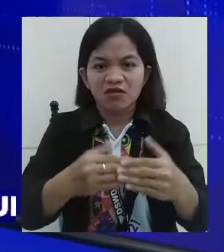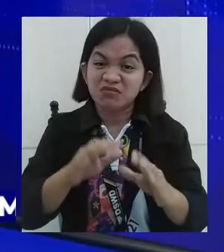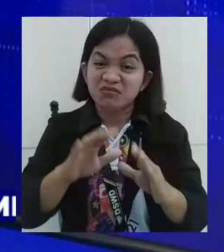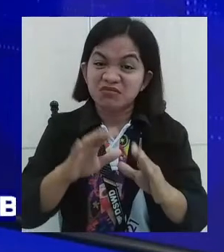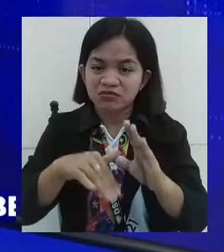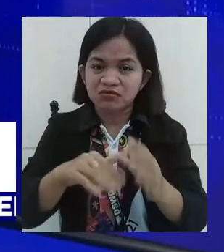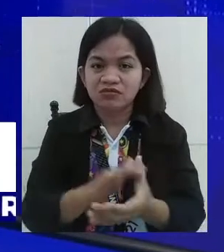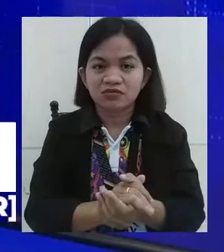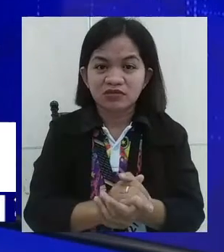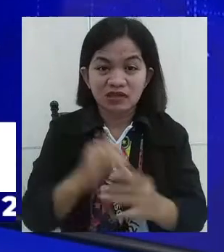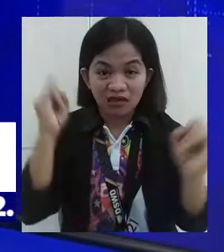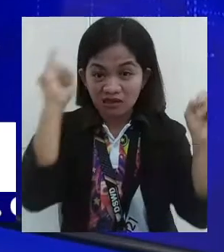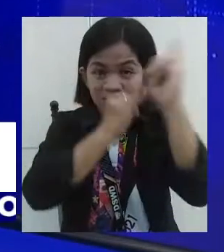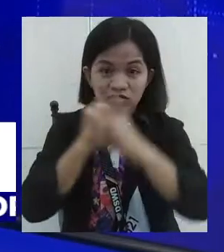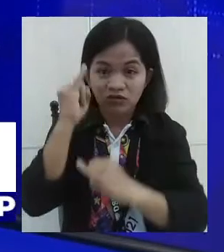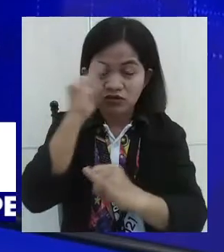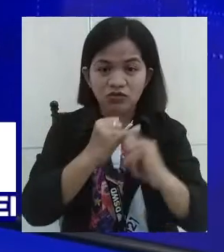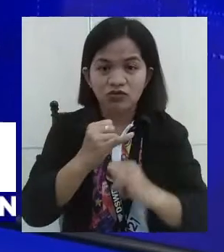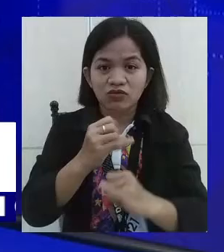kami agad-agad na